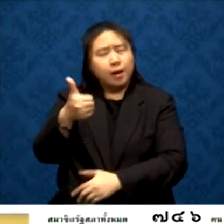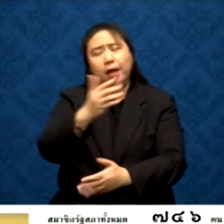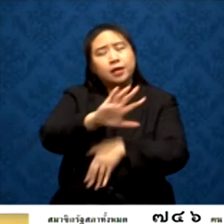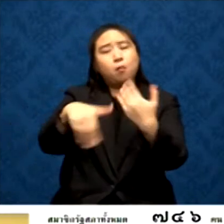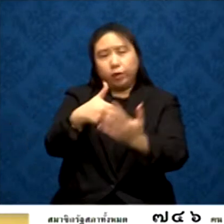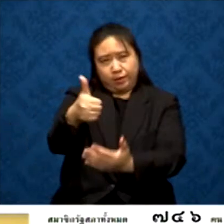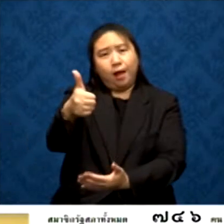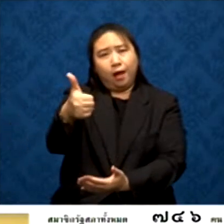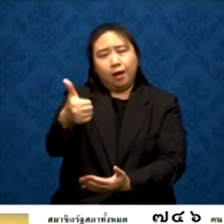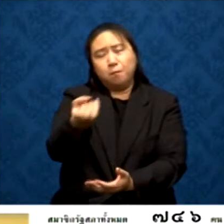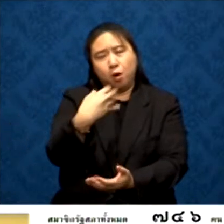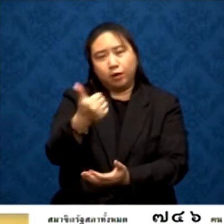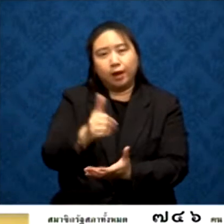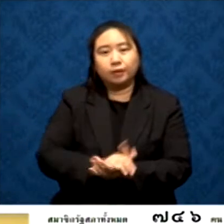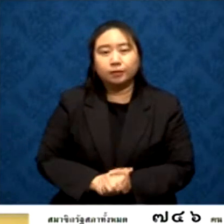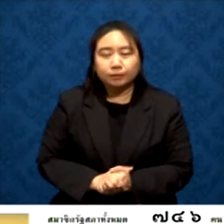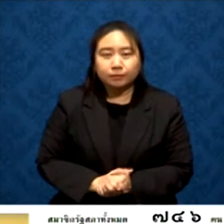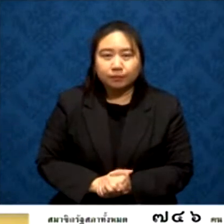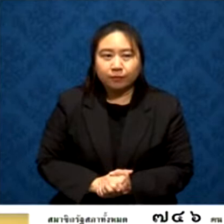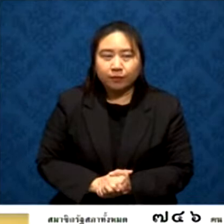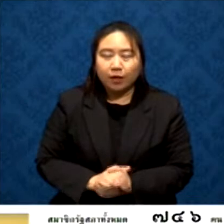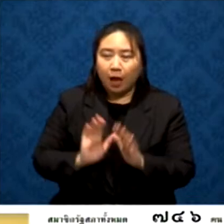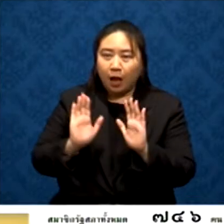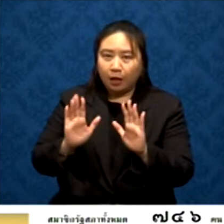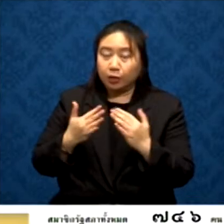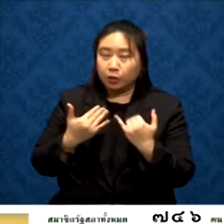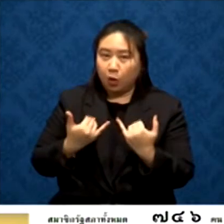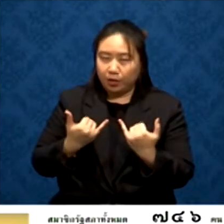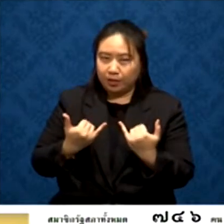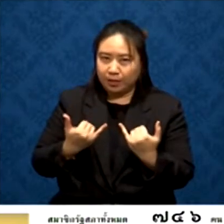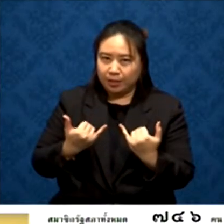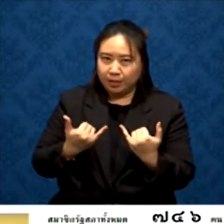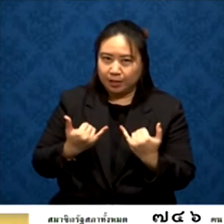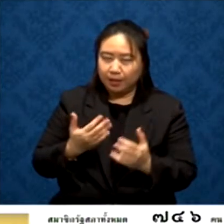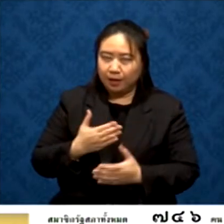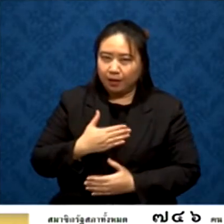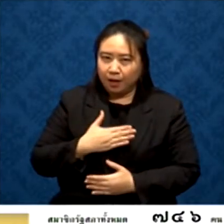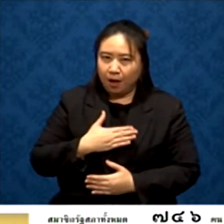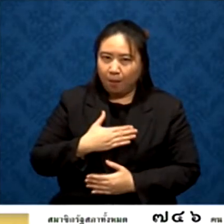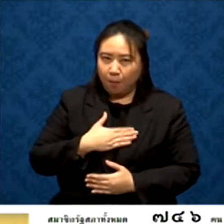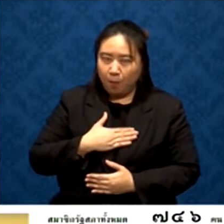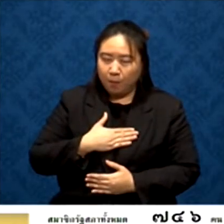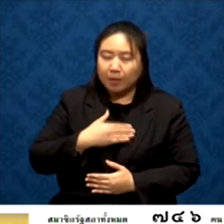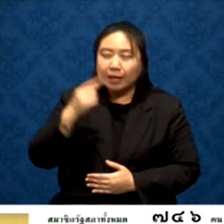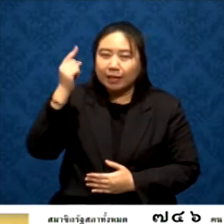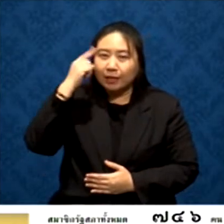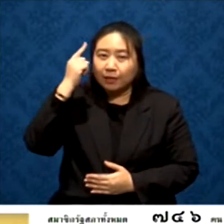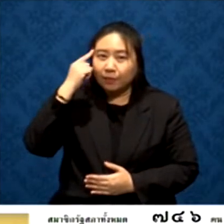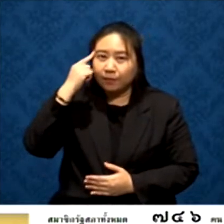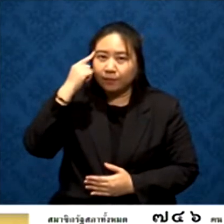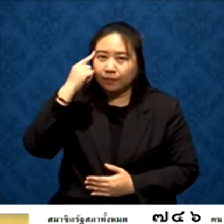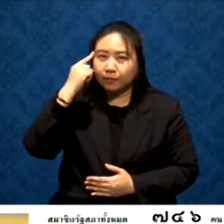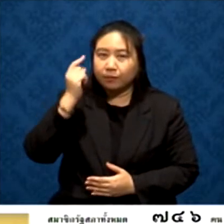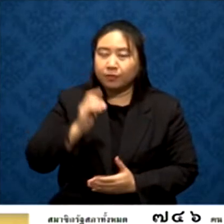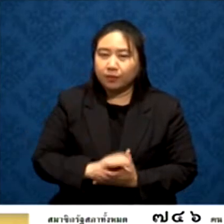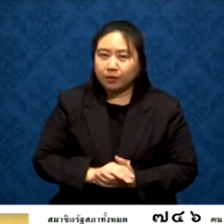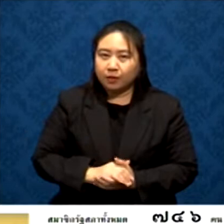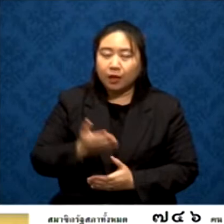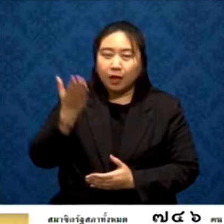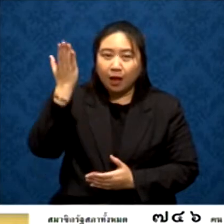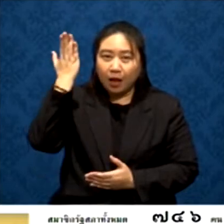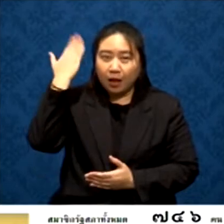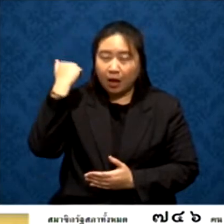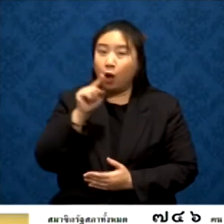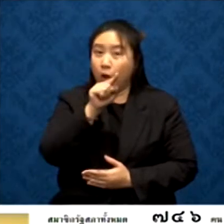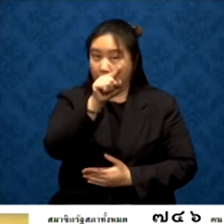คือตอนนี้พี่คือหลักการของพี่เนี่ยผมการที่ผมเข้าใจนะครับจากที่ผมไปพบแกที่เชียงใหม่แ